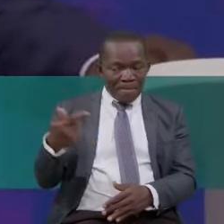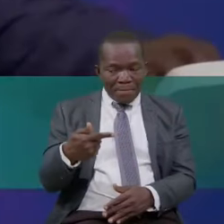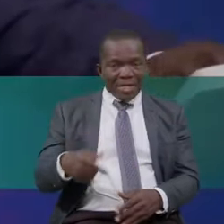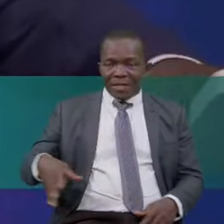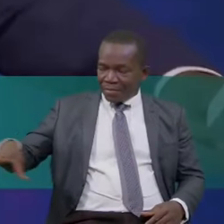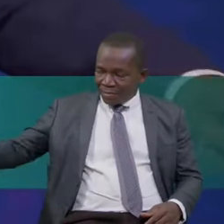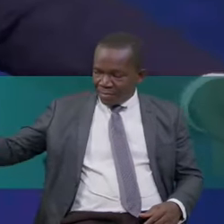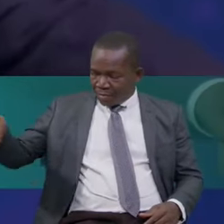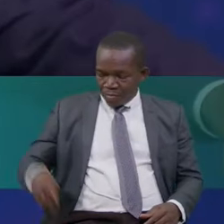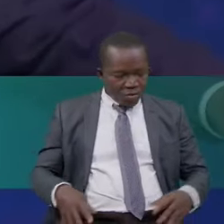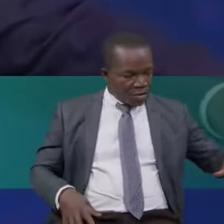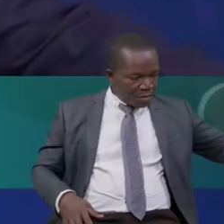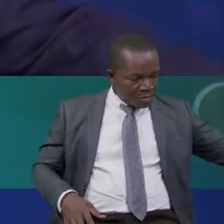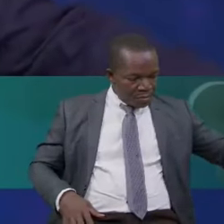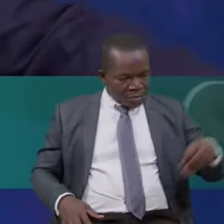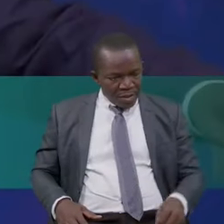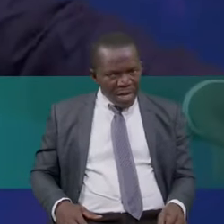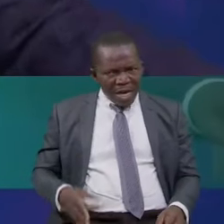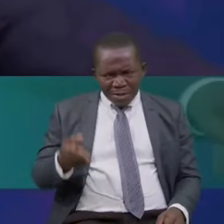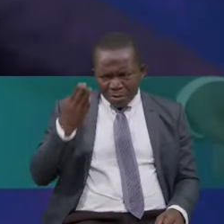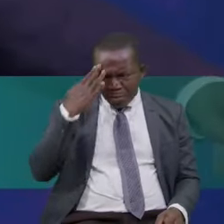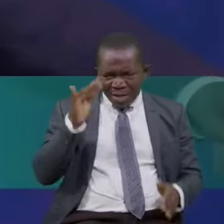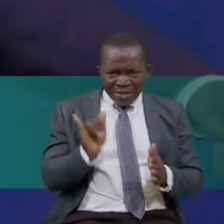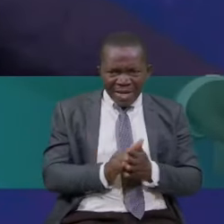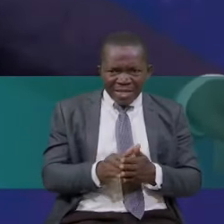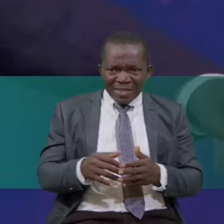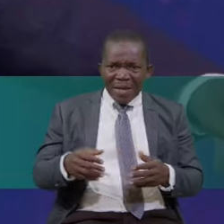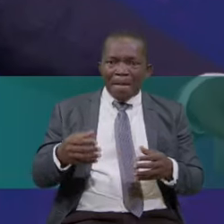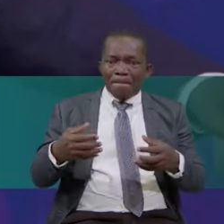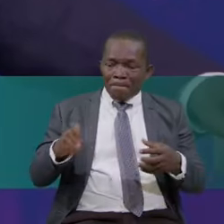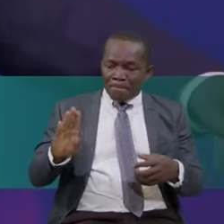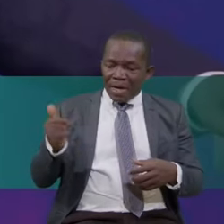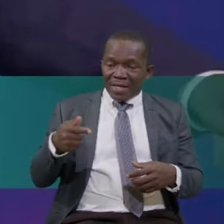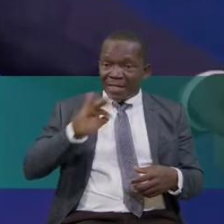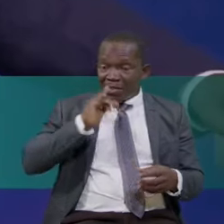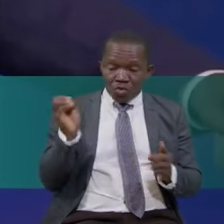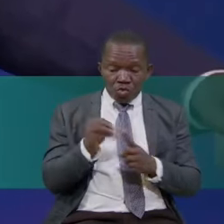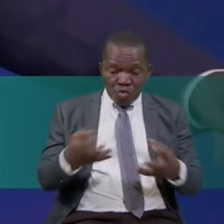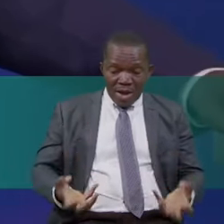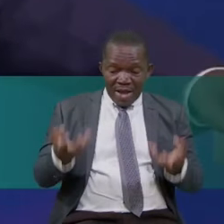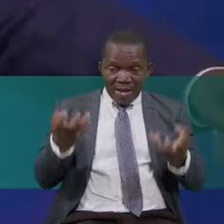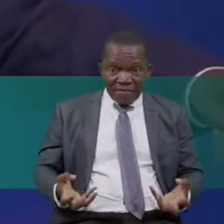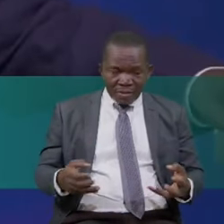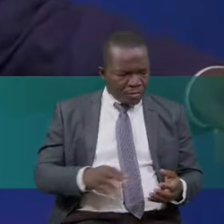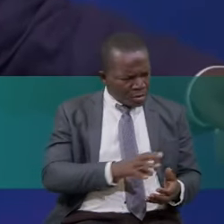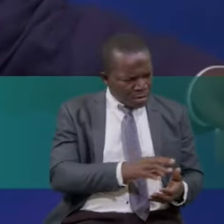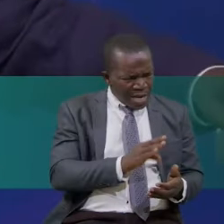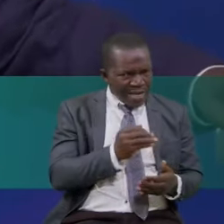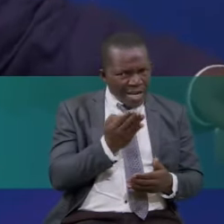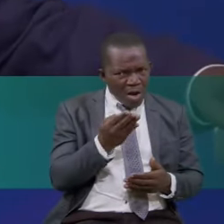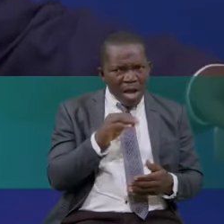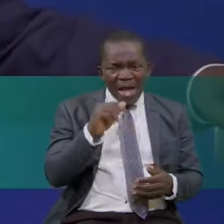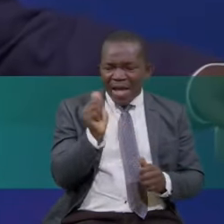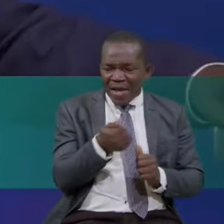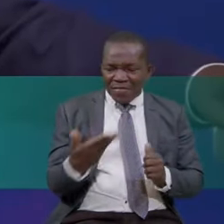je dois ôter des choses vous ôtez ceci vous TZ ô ce C là et vous puseez ça encore et c'est encore le